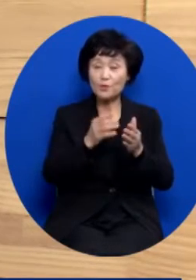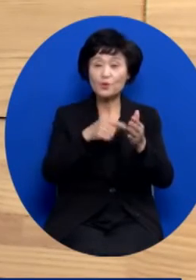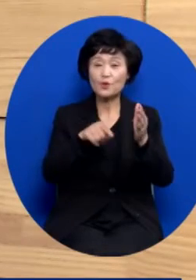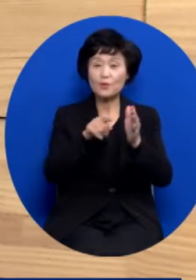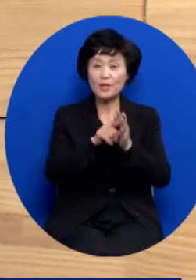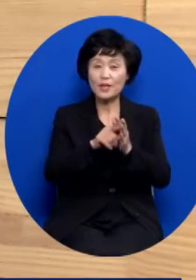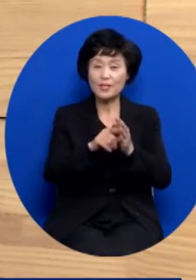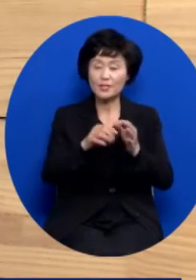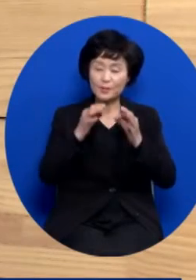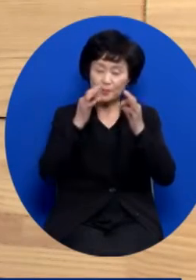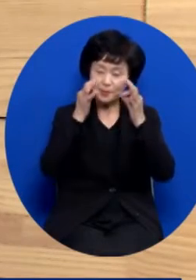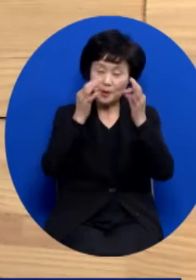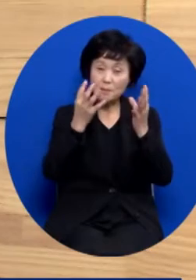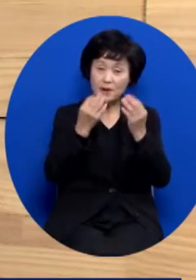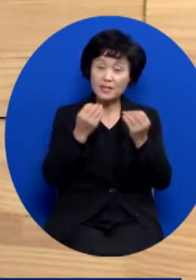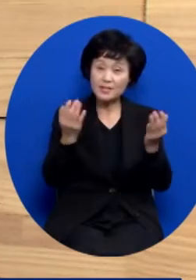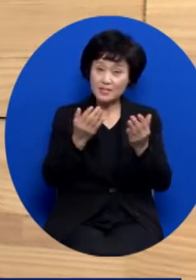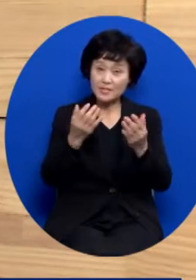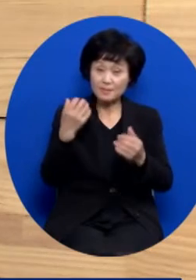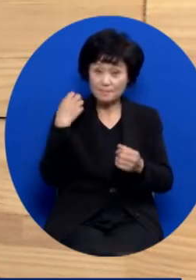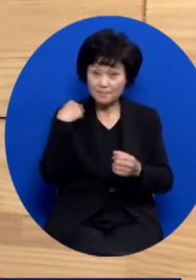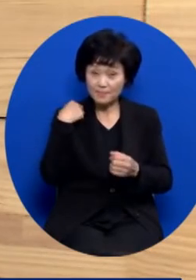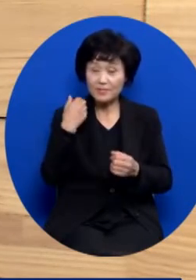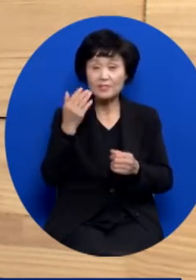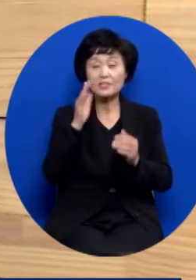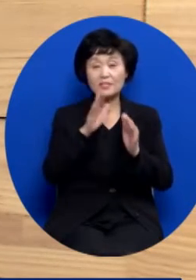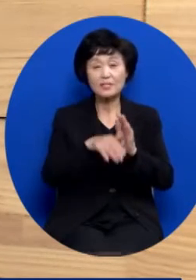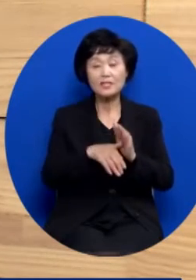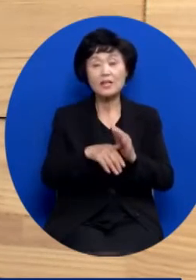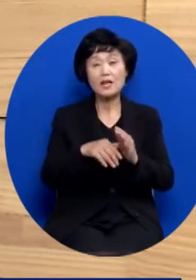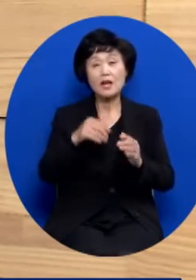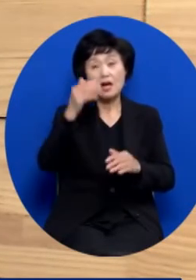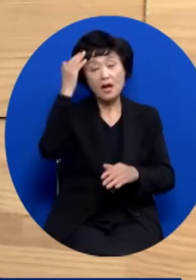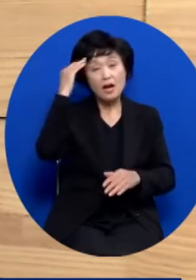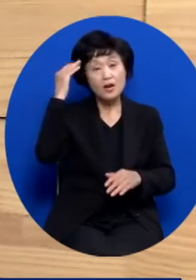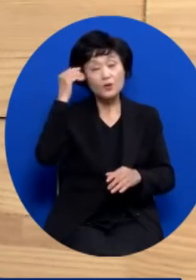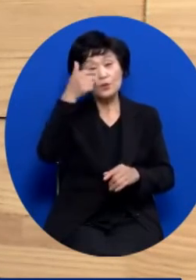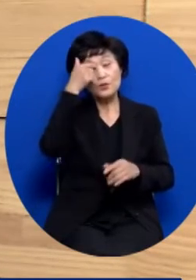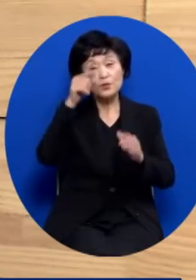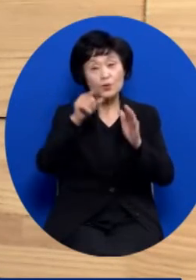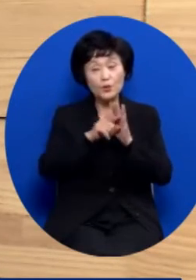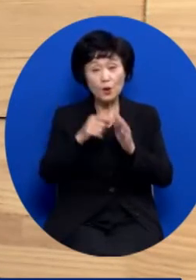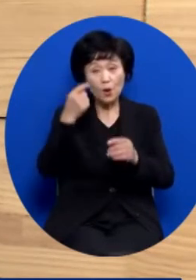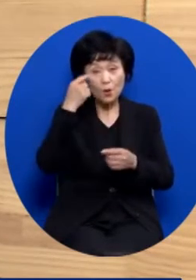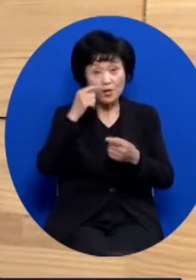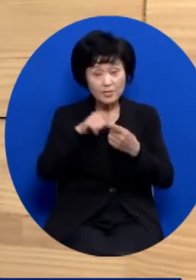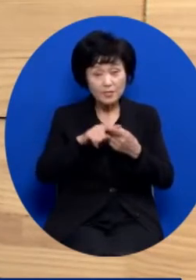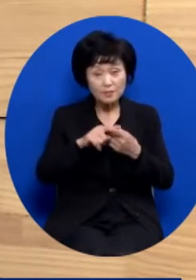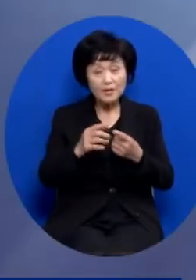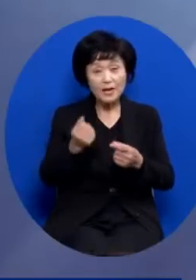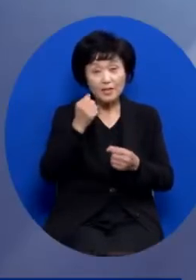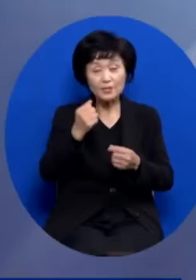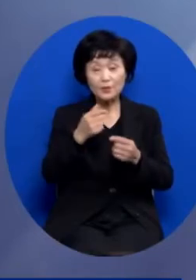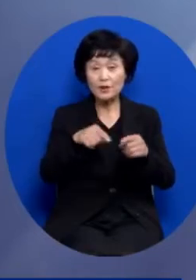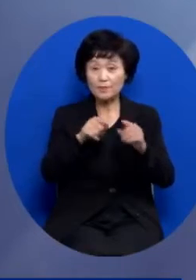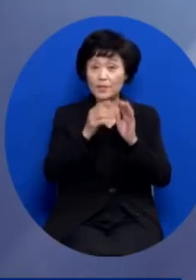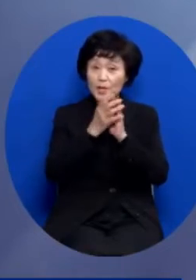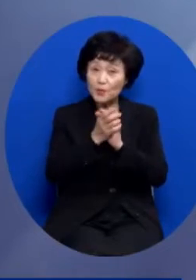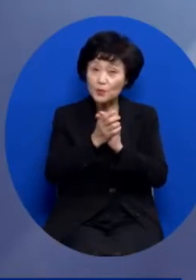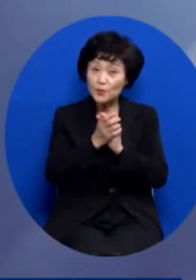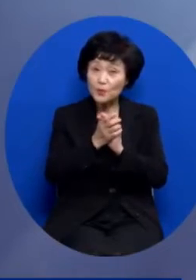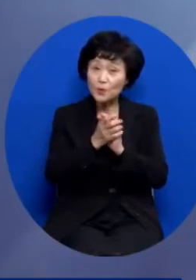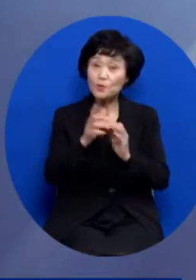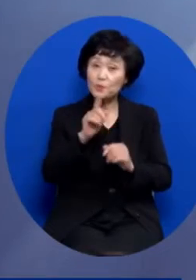하실 텐데요. 한국 교회가 관심을 갖고 또 함께 기도해야 할 부분이 있으면 말씀을 해주십시오. 결국은 아까